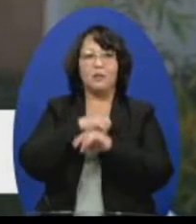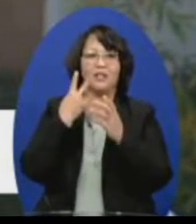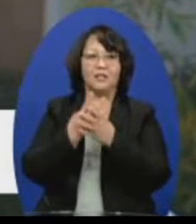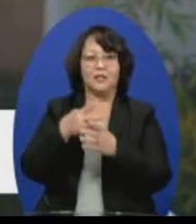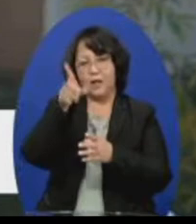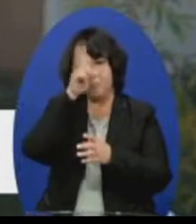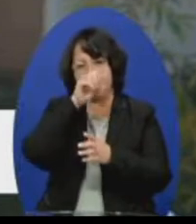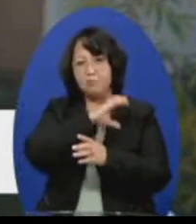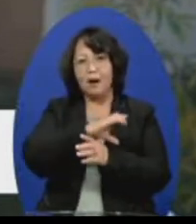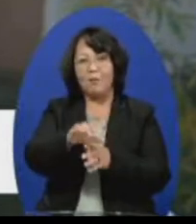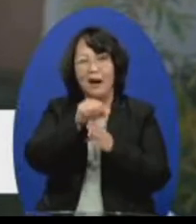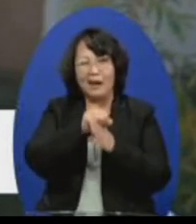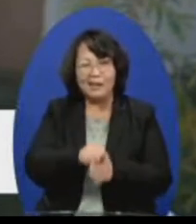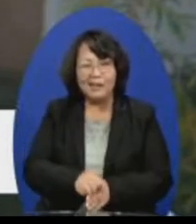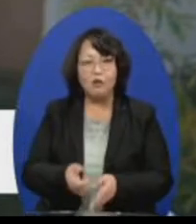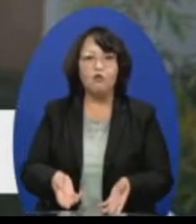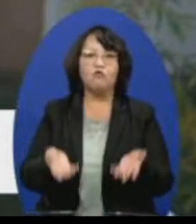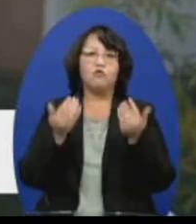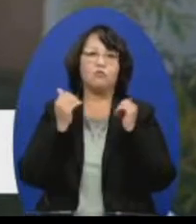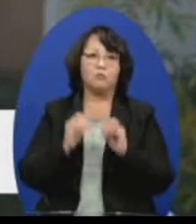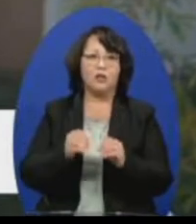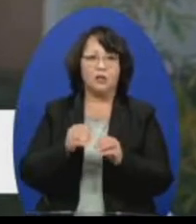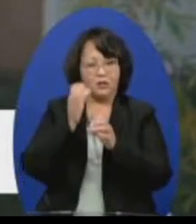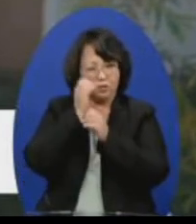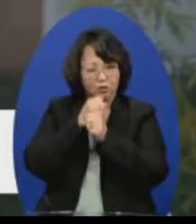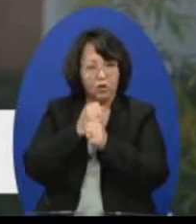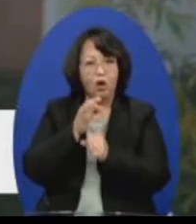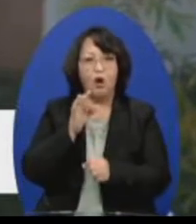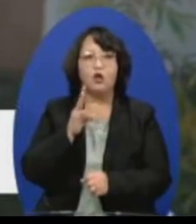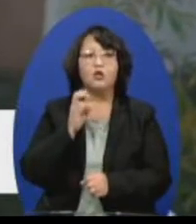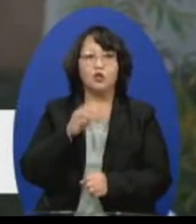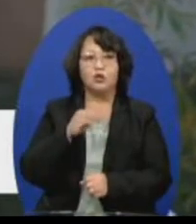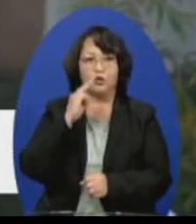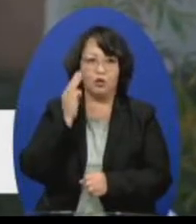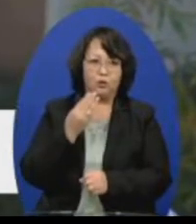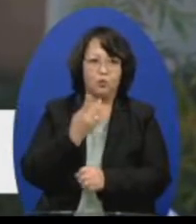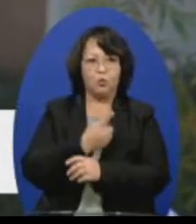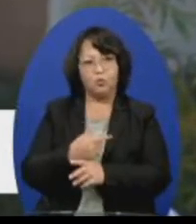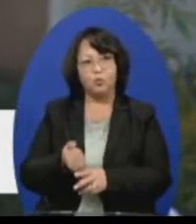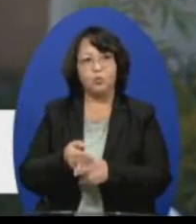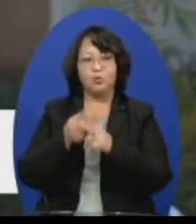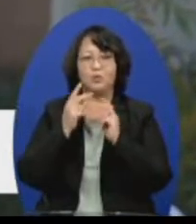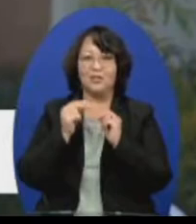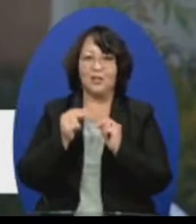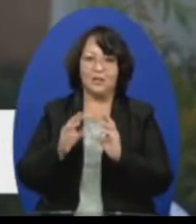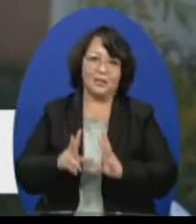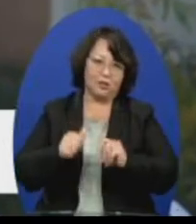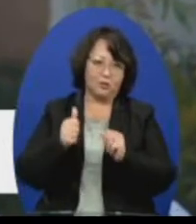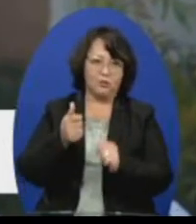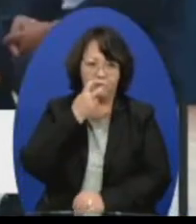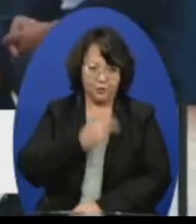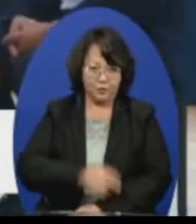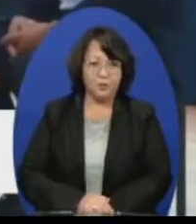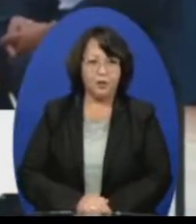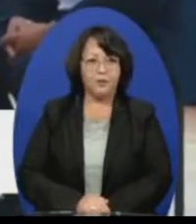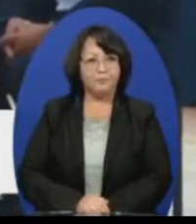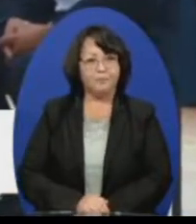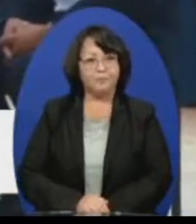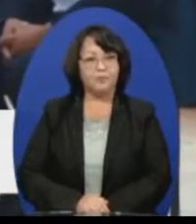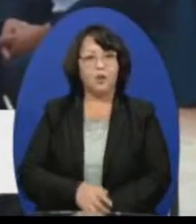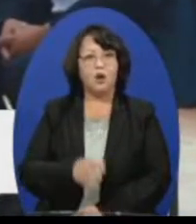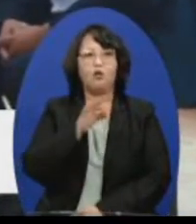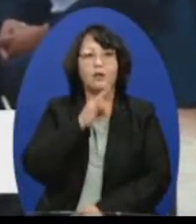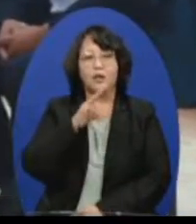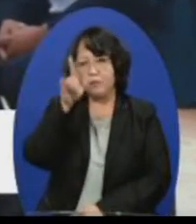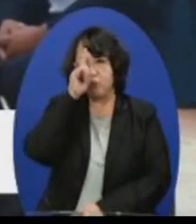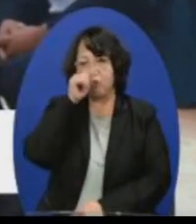ачаал болоо буурах. Муу одоо шинжилгээний онцтой чанар тийм ээ. Одоо үр дүндээ энэ үйлсэн жүртгэн чанарын өөрчлөлт гарна гэж үзэж байна.